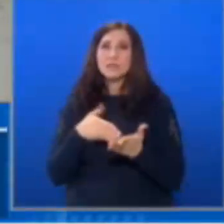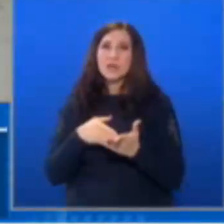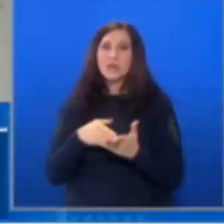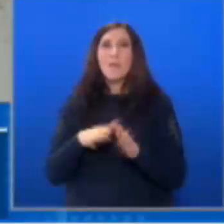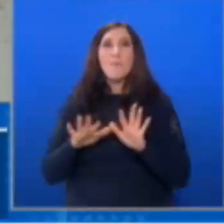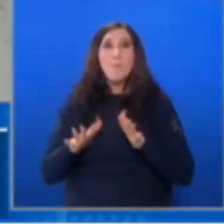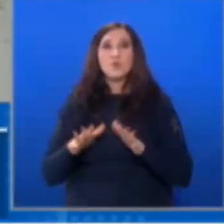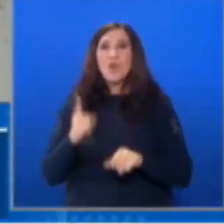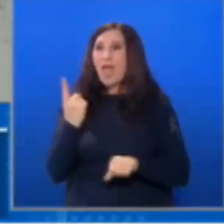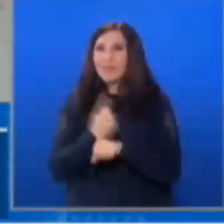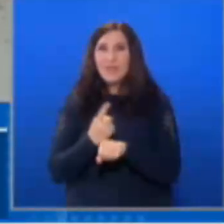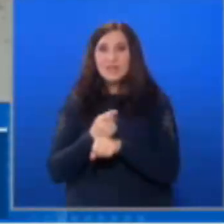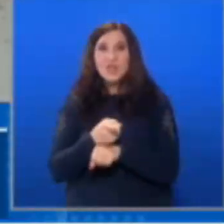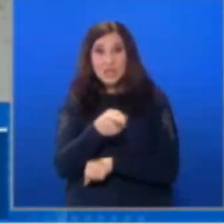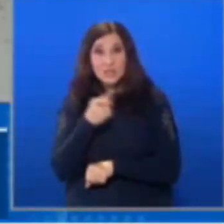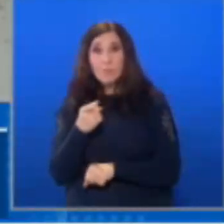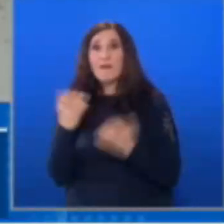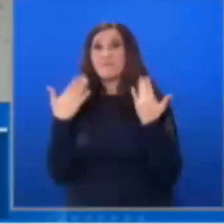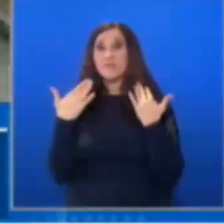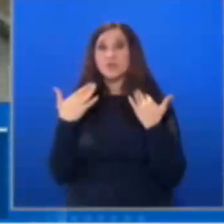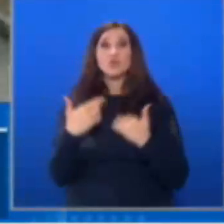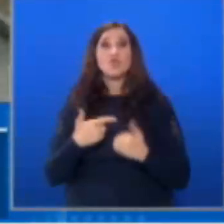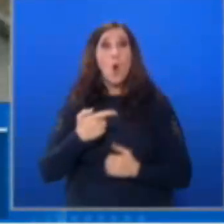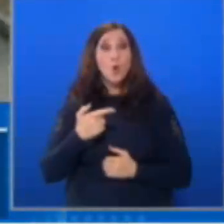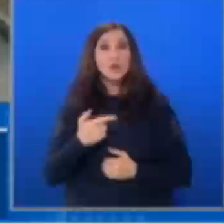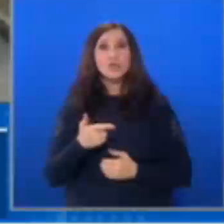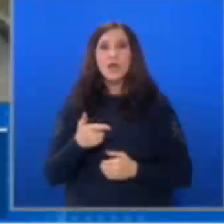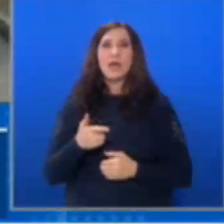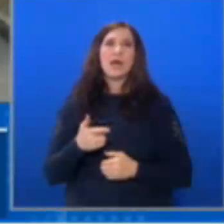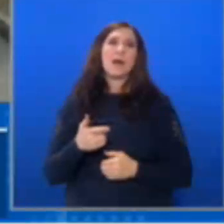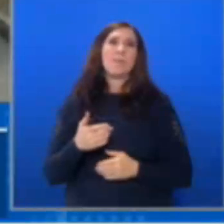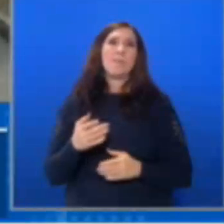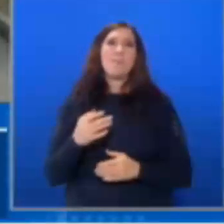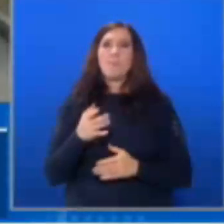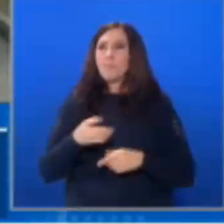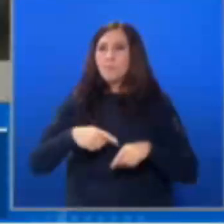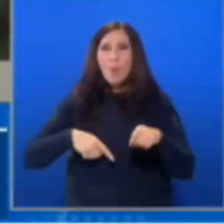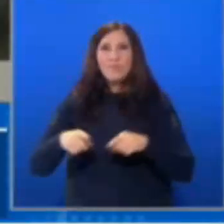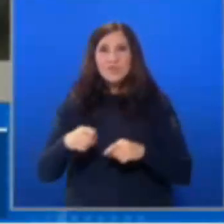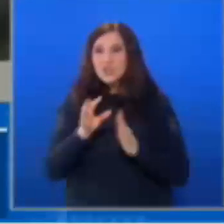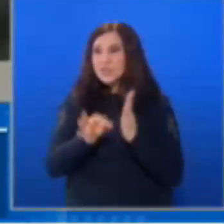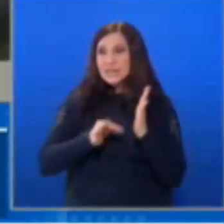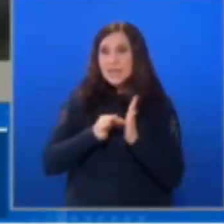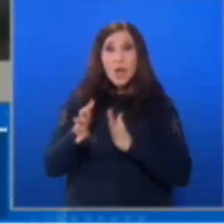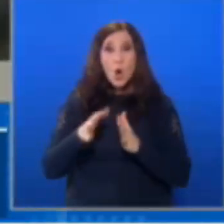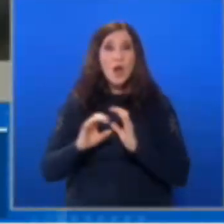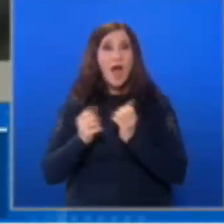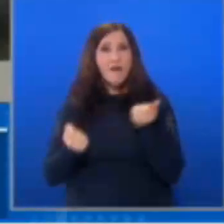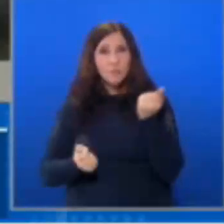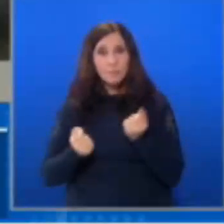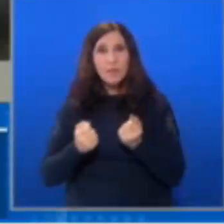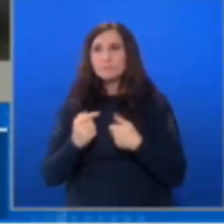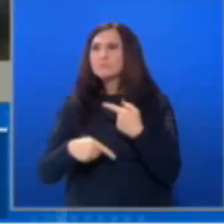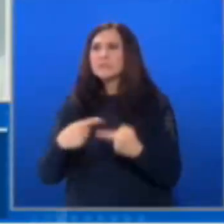почти едночасова стрелба с пневматично оръжие, подвижещи се цели хора и автомобили. Следствие на изстрелите,